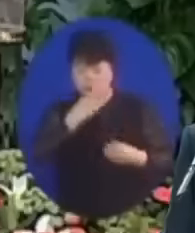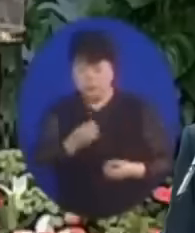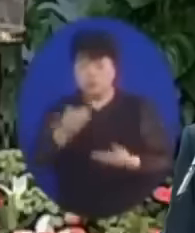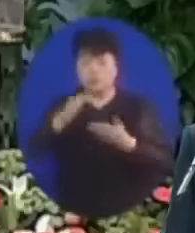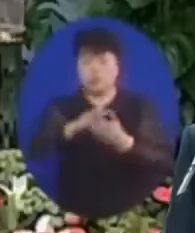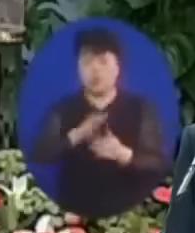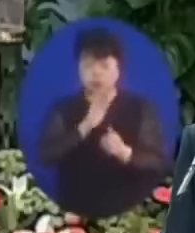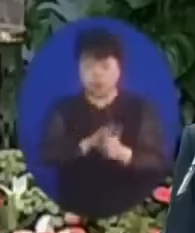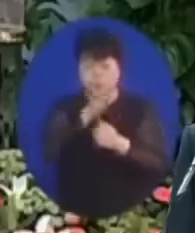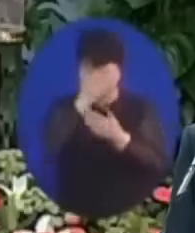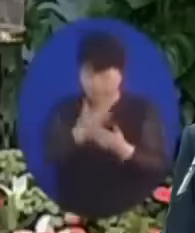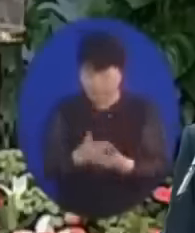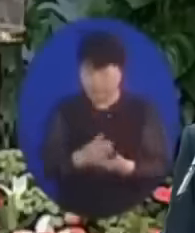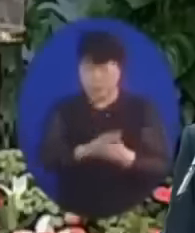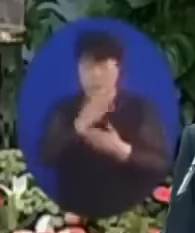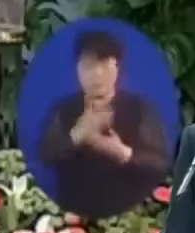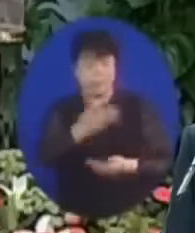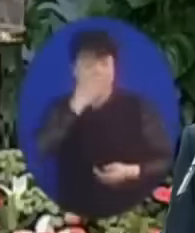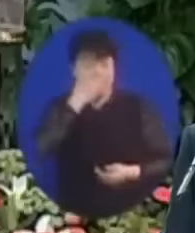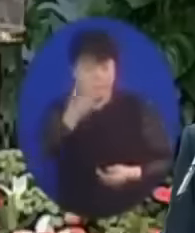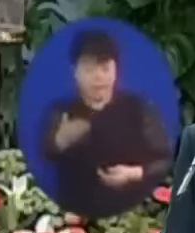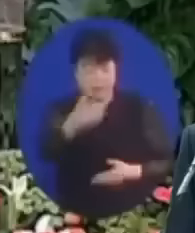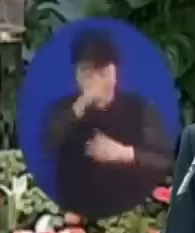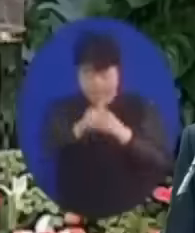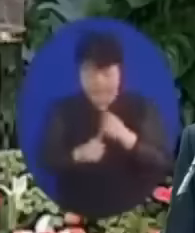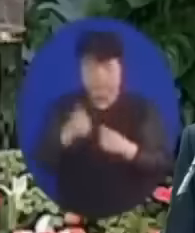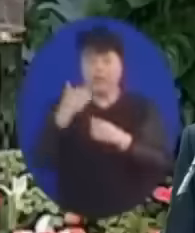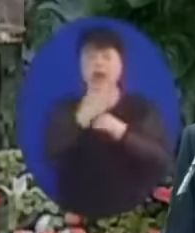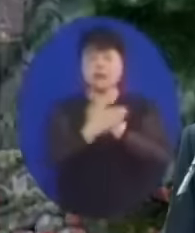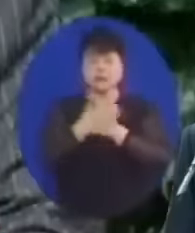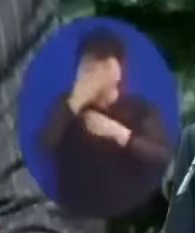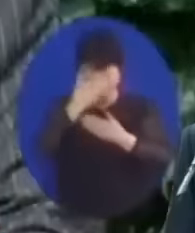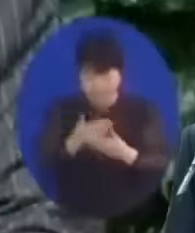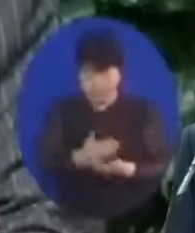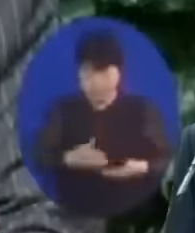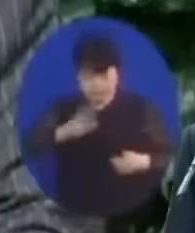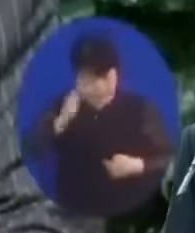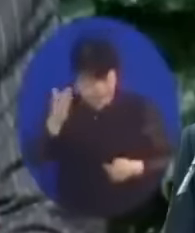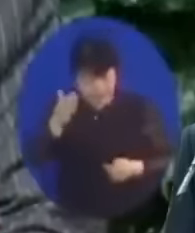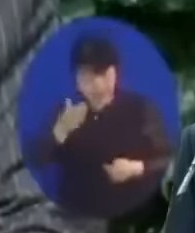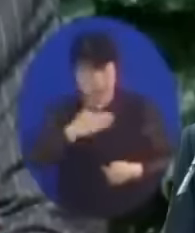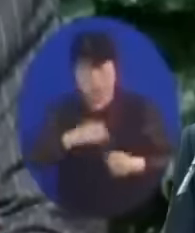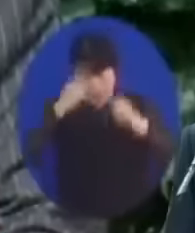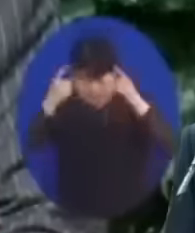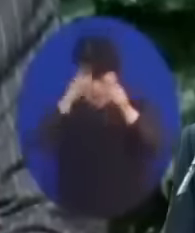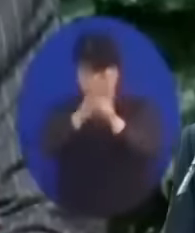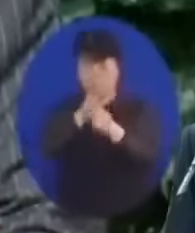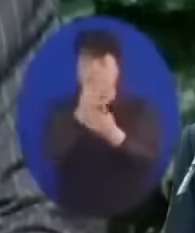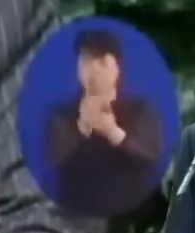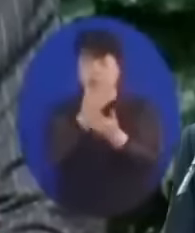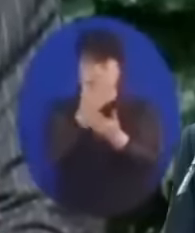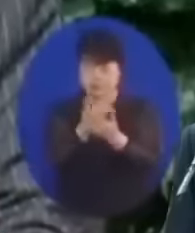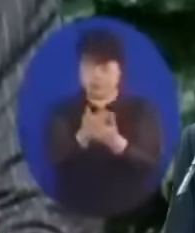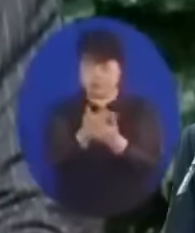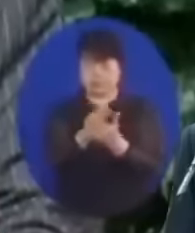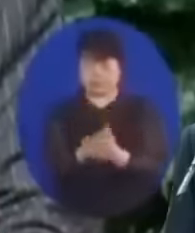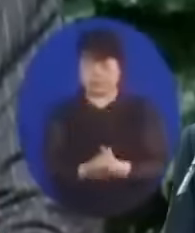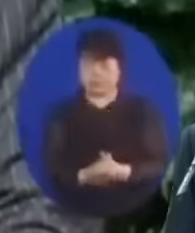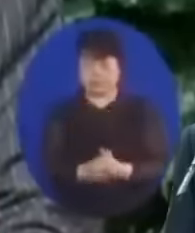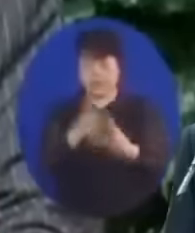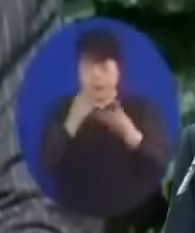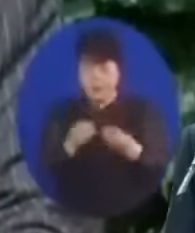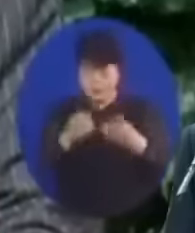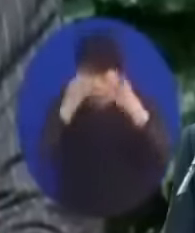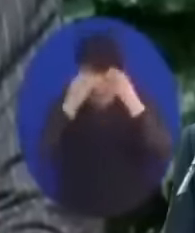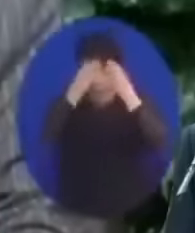되고 도움이 되어서 변화를 받게 되고 하나님의 은총을 받는 그릇이 된다는 것을 알게 하여 주시옵소서.